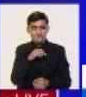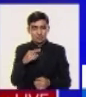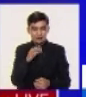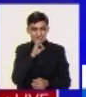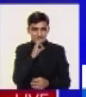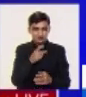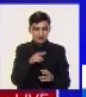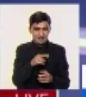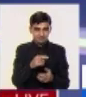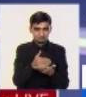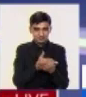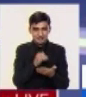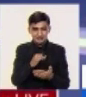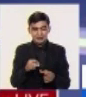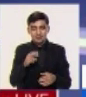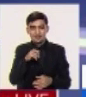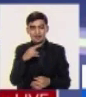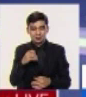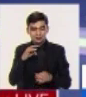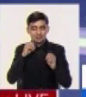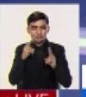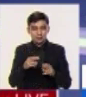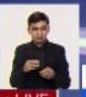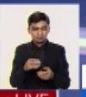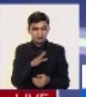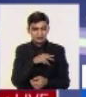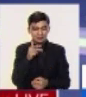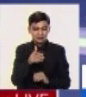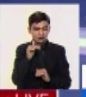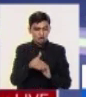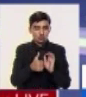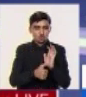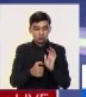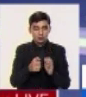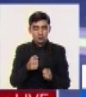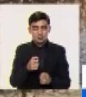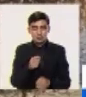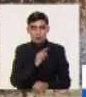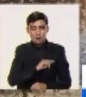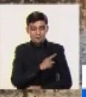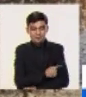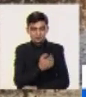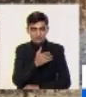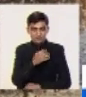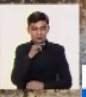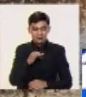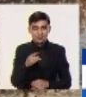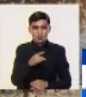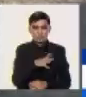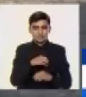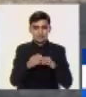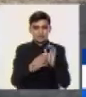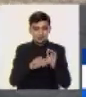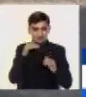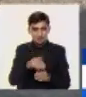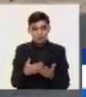лекарственных средств. Сформирован кадровый резерв из 3600 медработников. В регионе удалось создать 19